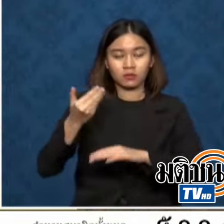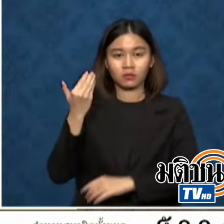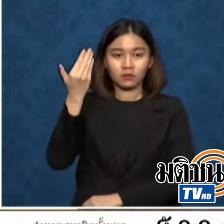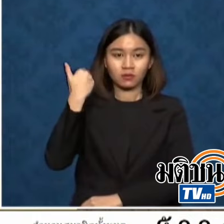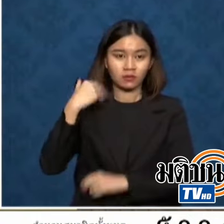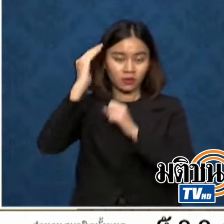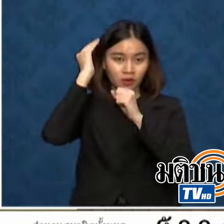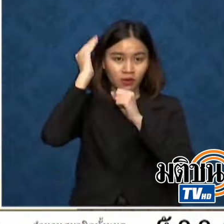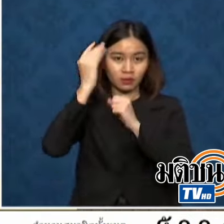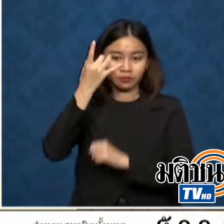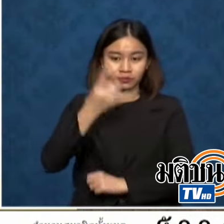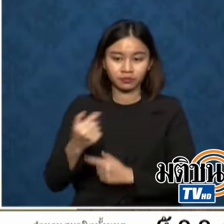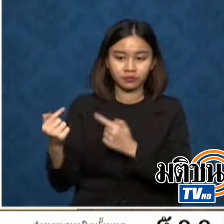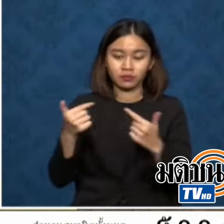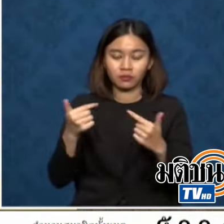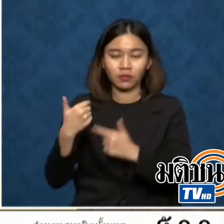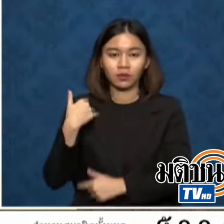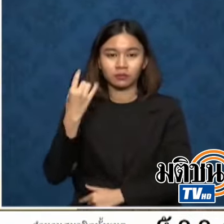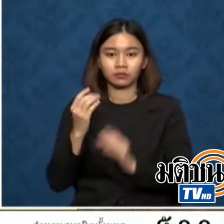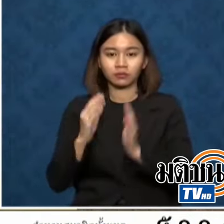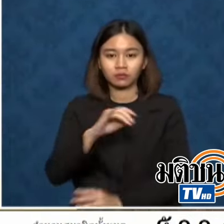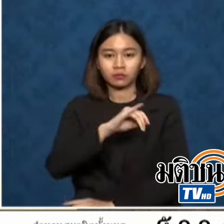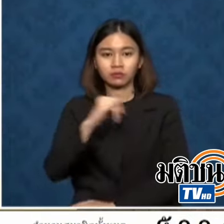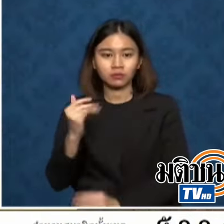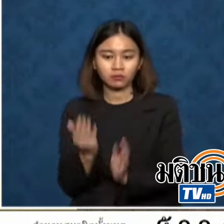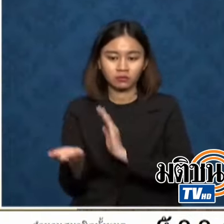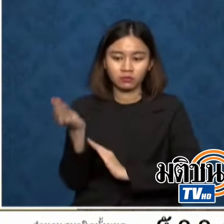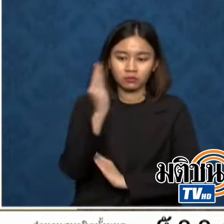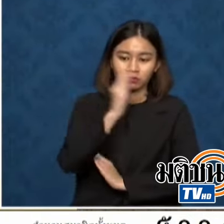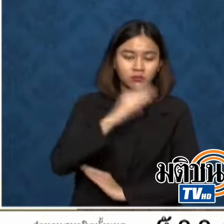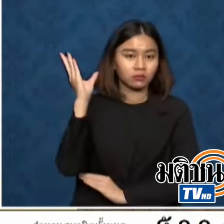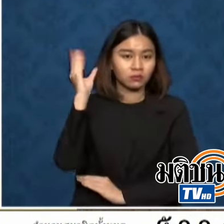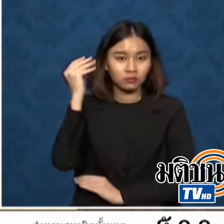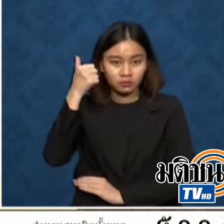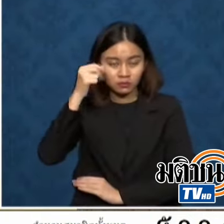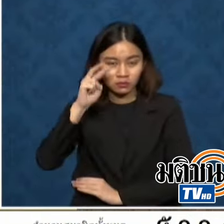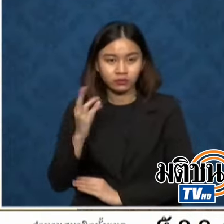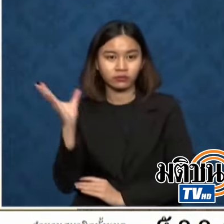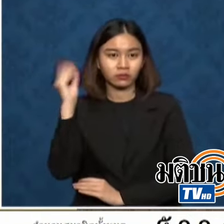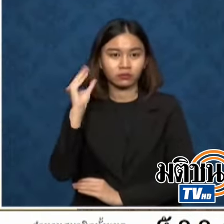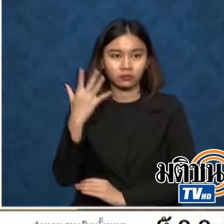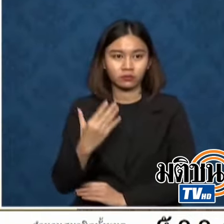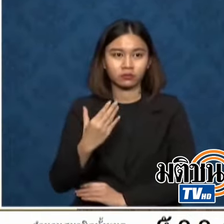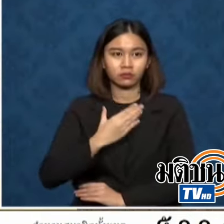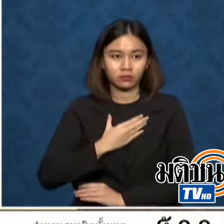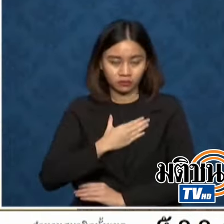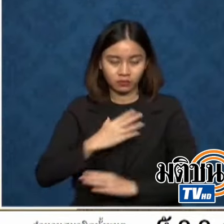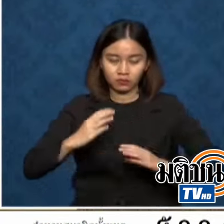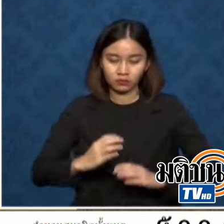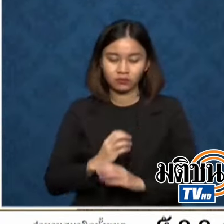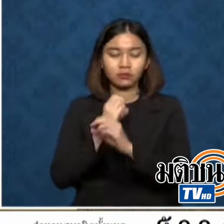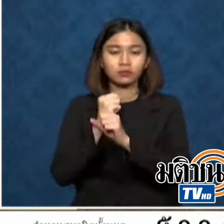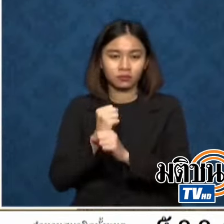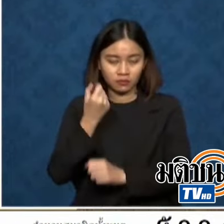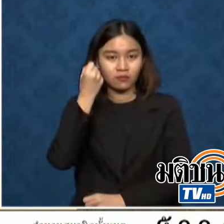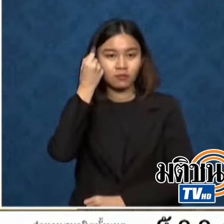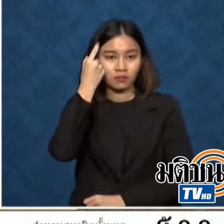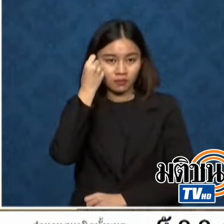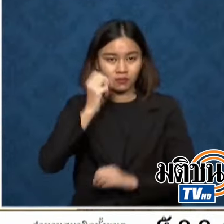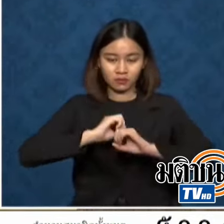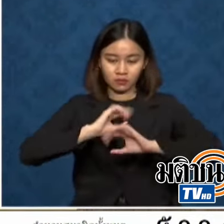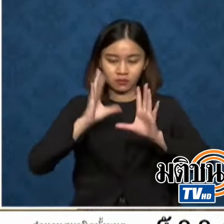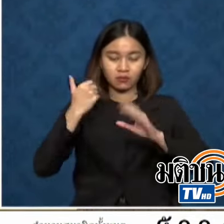อภิปอะไรบ้างตอบโต้กันบ้างบางคนไม่ได้ฟังทั้งวันไม่ได้ฟังทั้ง 2วันที่ผ่านมามาฟังผมในช่วงสรุปนี้ก็อาจจะพอได้เห็นภาพ